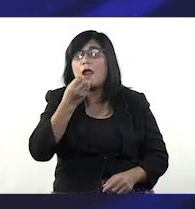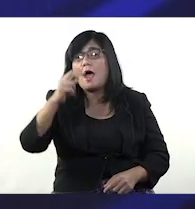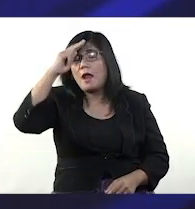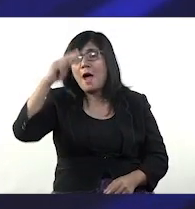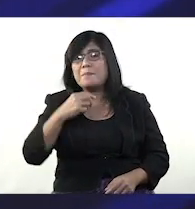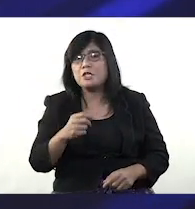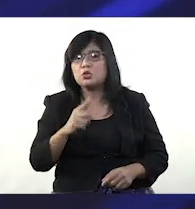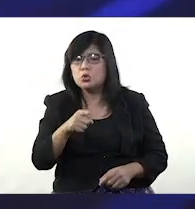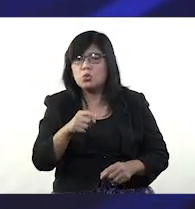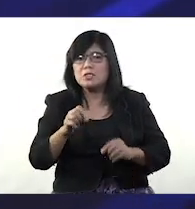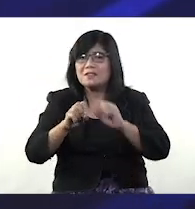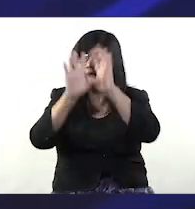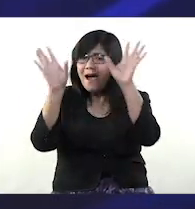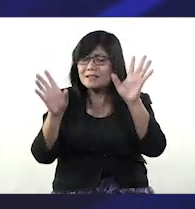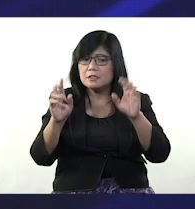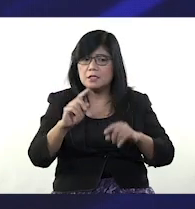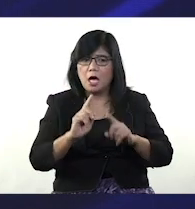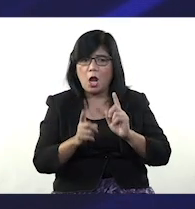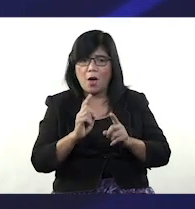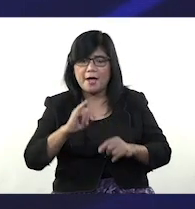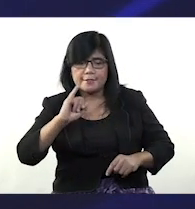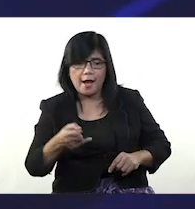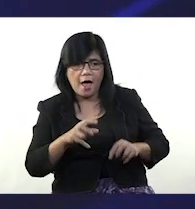Hai Kalau ada info dikoreksi dikoreksi